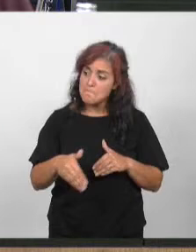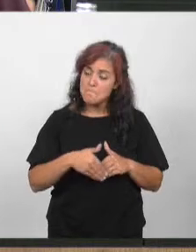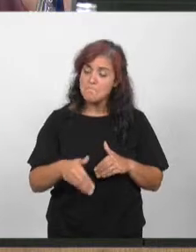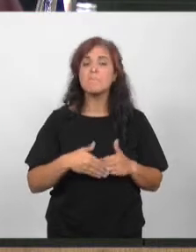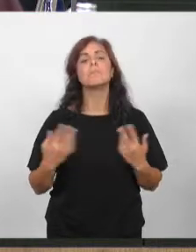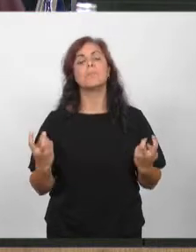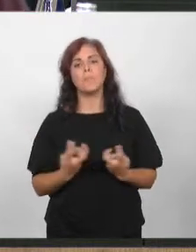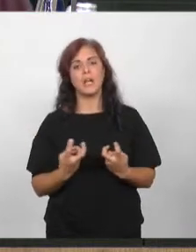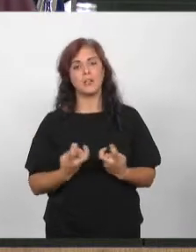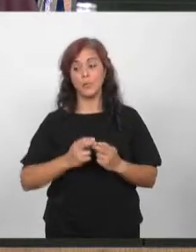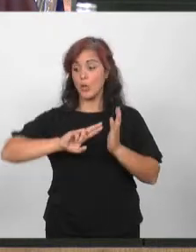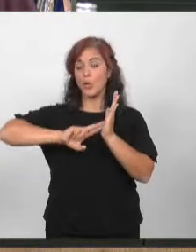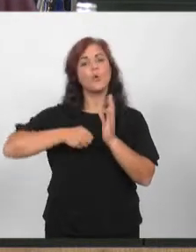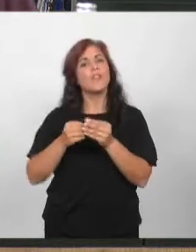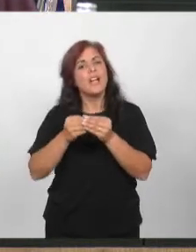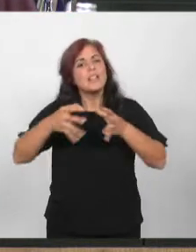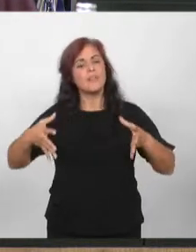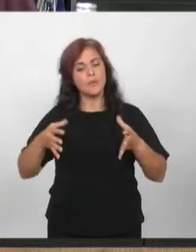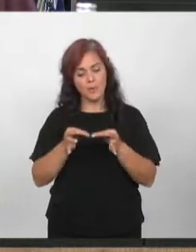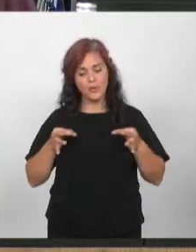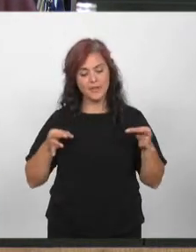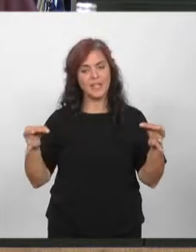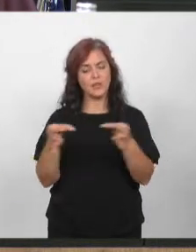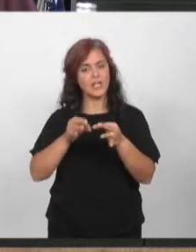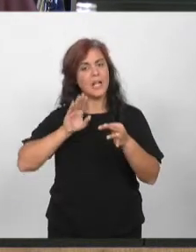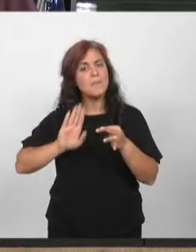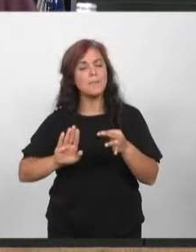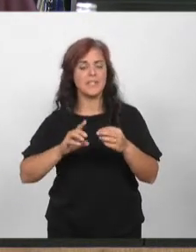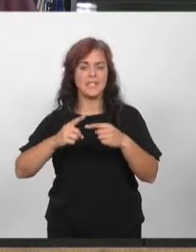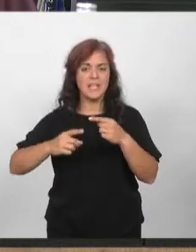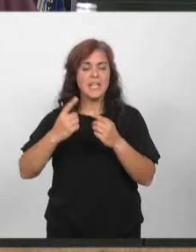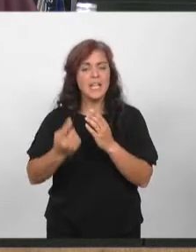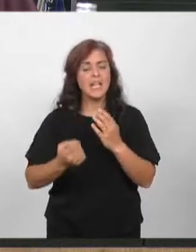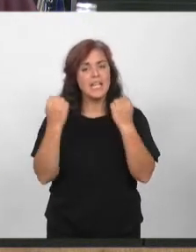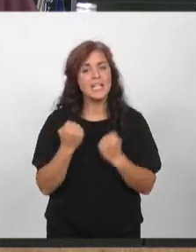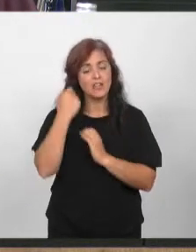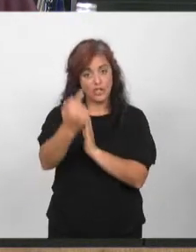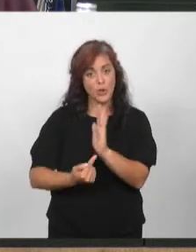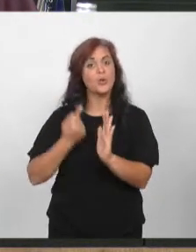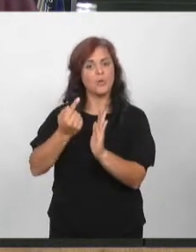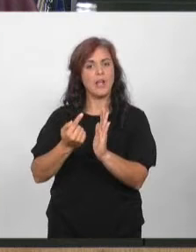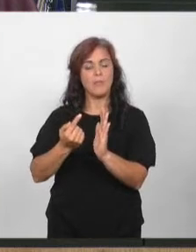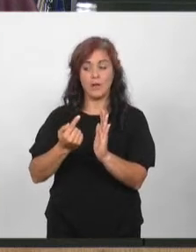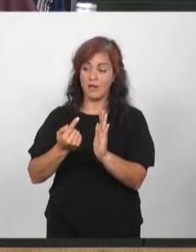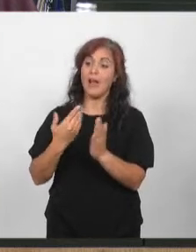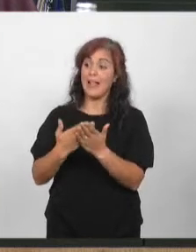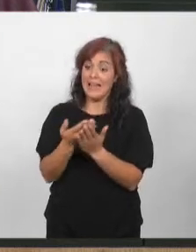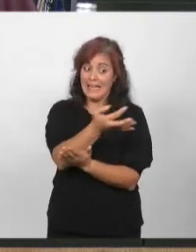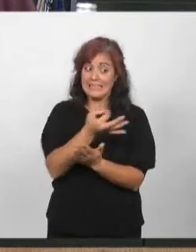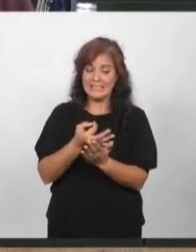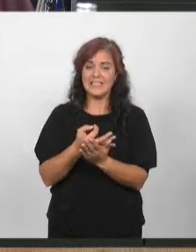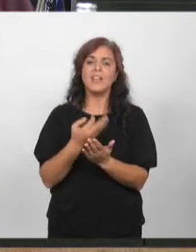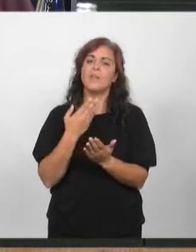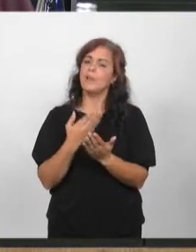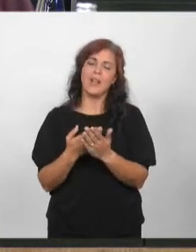exemple à ce contrat de développement territorial des énergies renouvelables dont vous avez parlé, et je vous rassure, nous aurons l'occasion d'en débattre